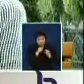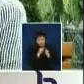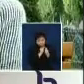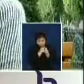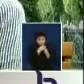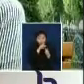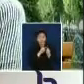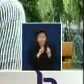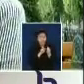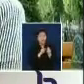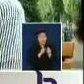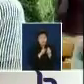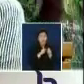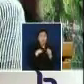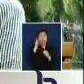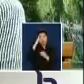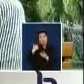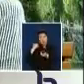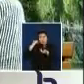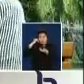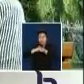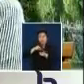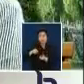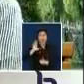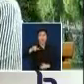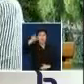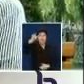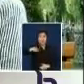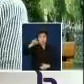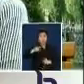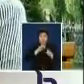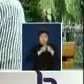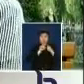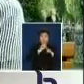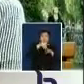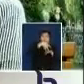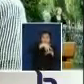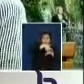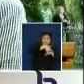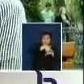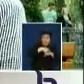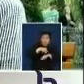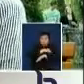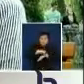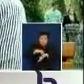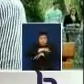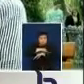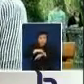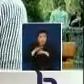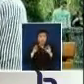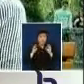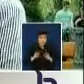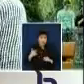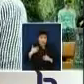หาลือของความร่วมมือนี้เกิดขึ้นในอนาคตสำหรับกลุ่มของสิ่งทอนะคะการออกแบบแฟชั่นดีไซน์แล้วก็กลุ่ม